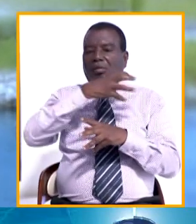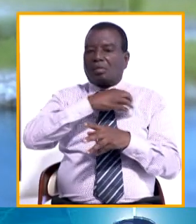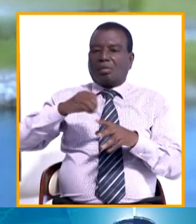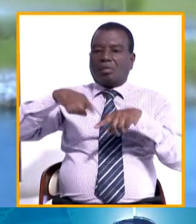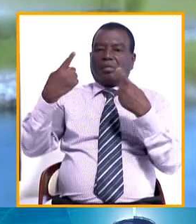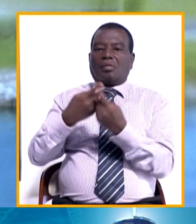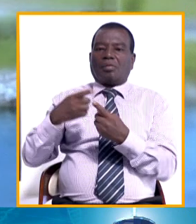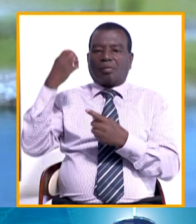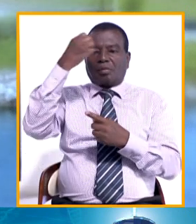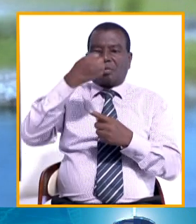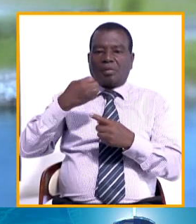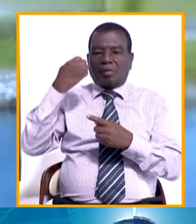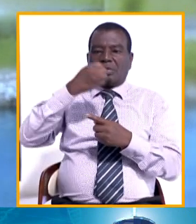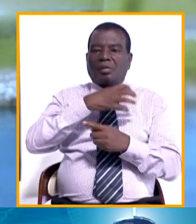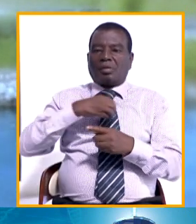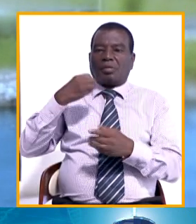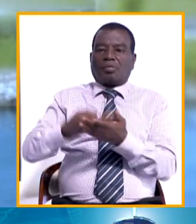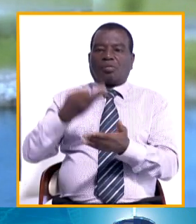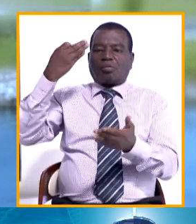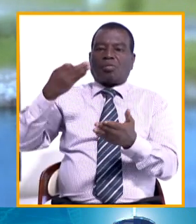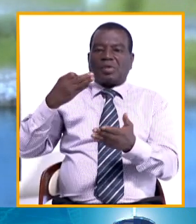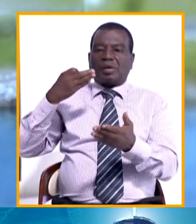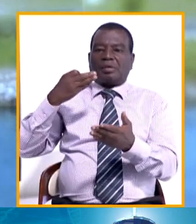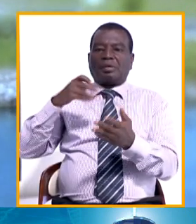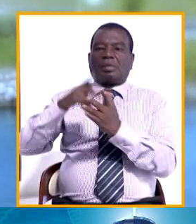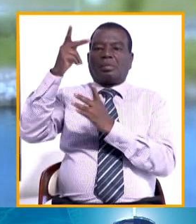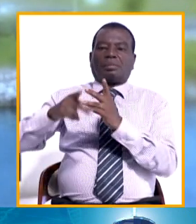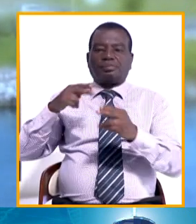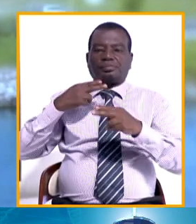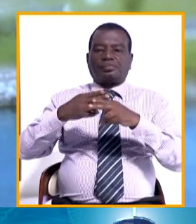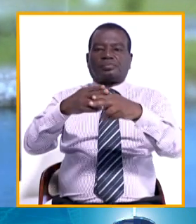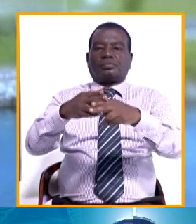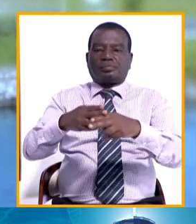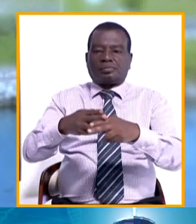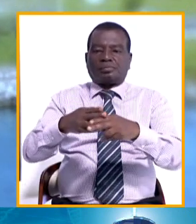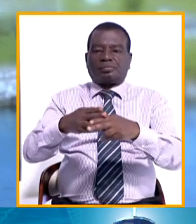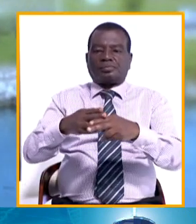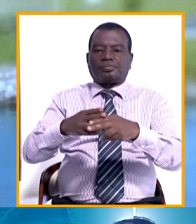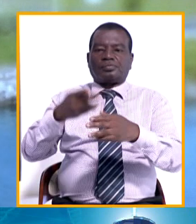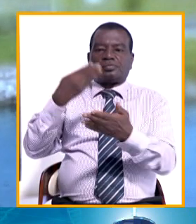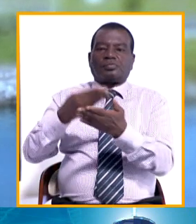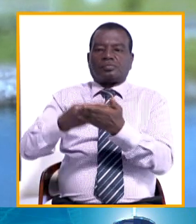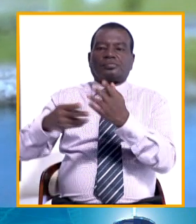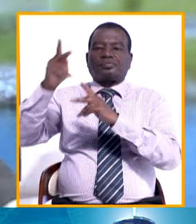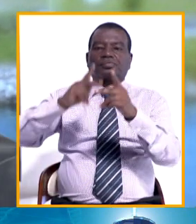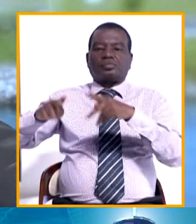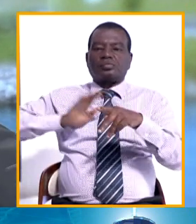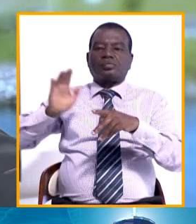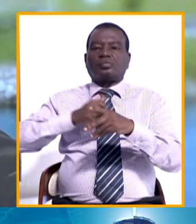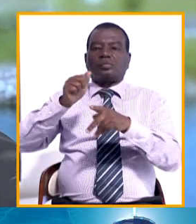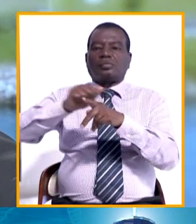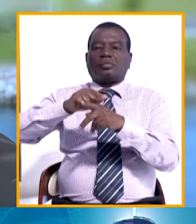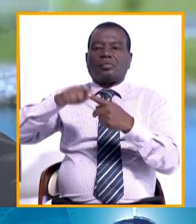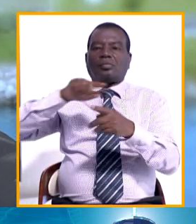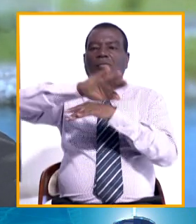Konrad Adenauer Stiftung ont financé conjointement un projet dénommé « Finance publique, notre affaire à tous »,